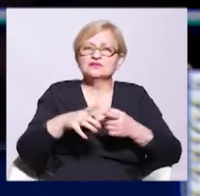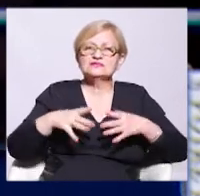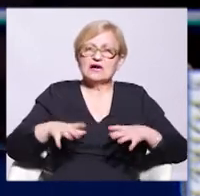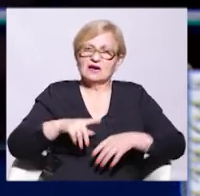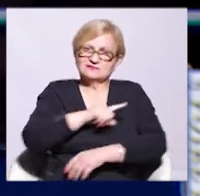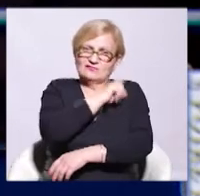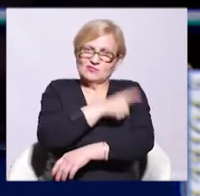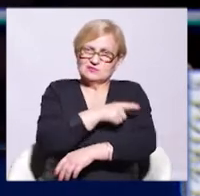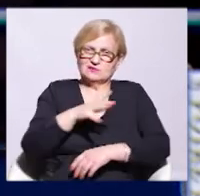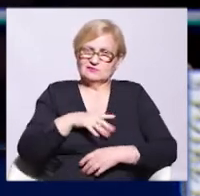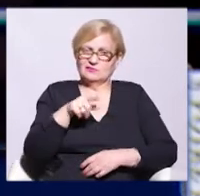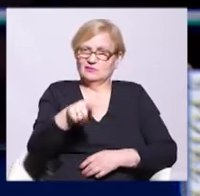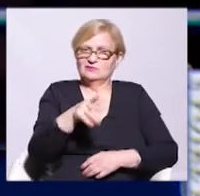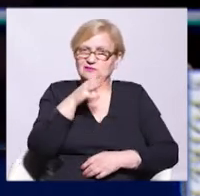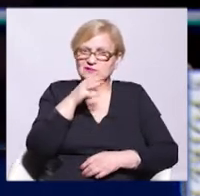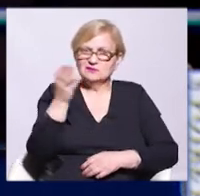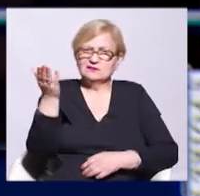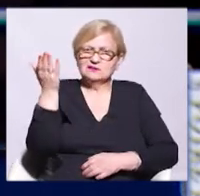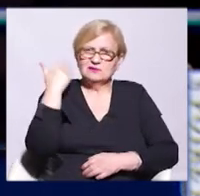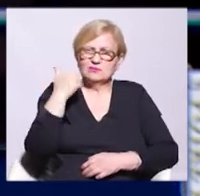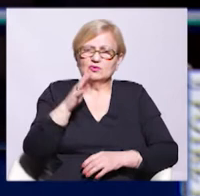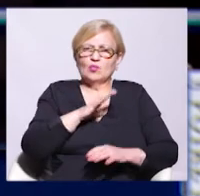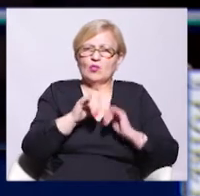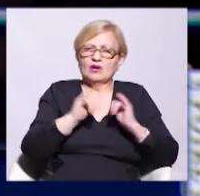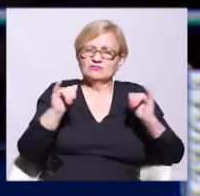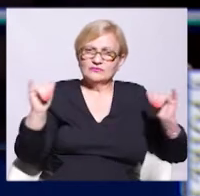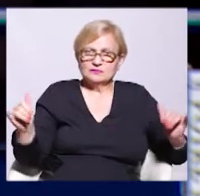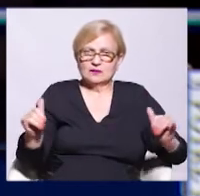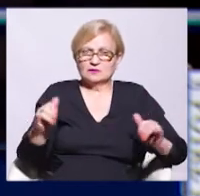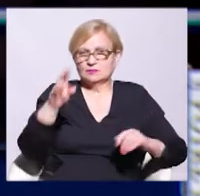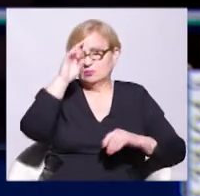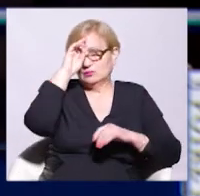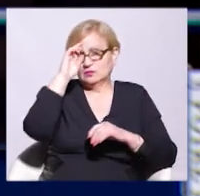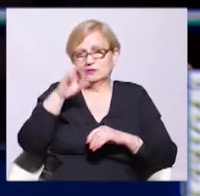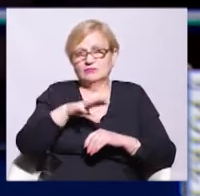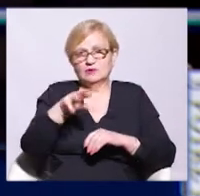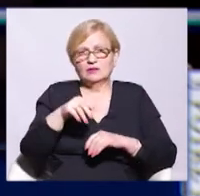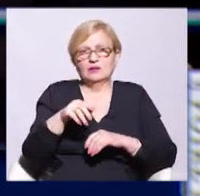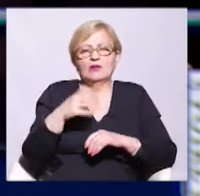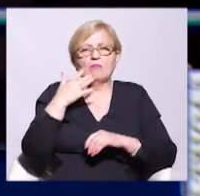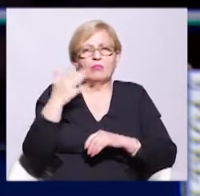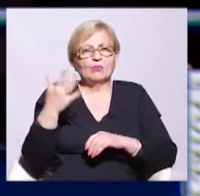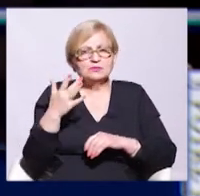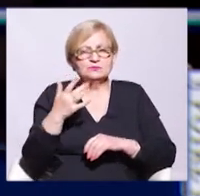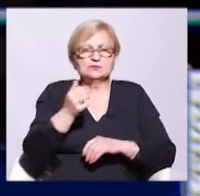უკავშირდება. საქართველო მაშინ ძალიან განვითარებული ქვეყანა ყოფილა, პოლიტიკურად და